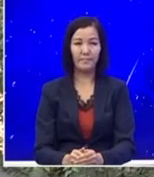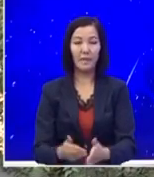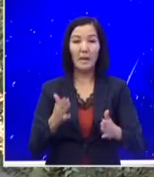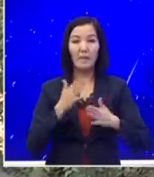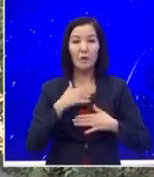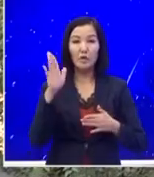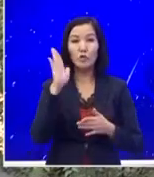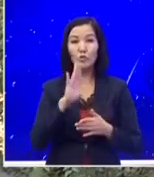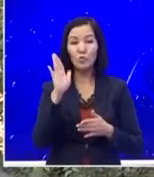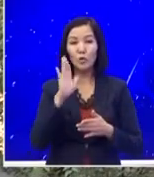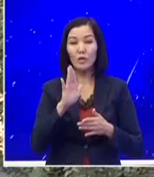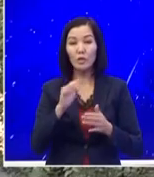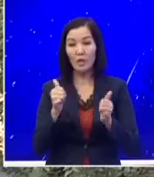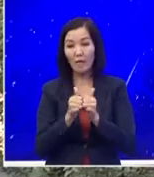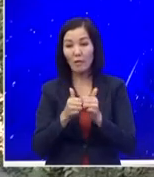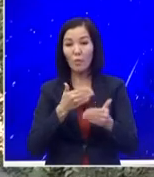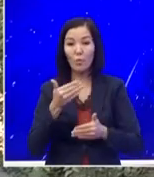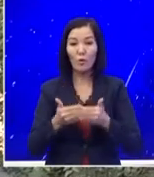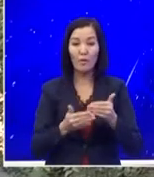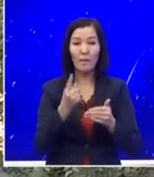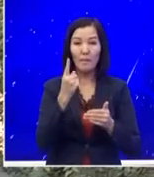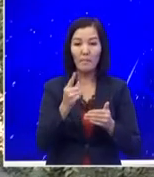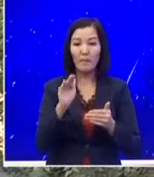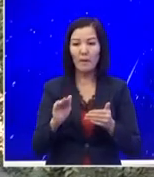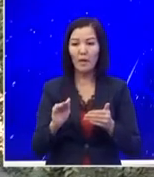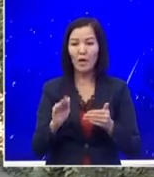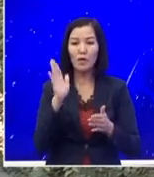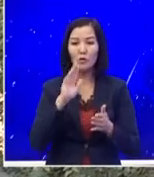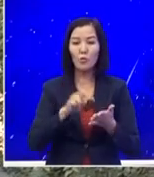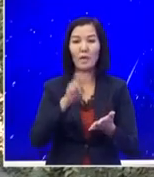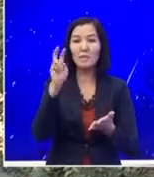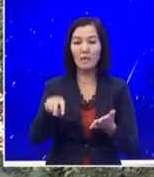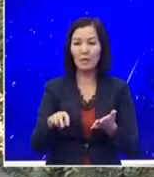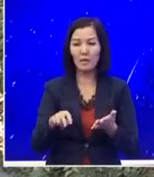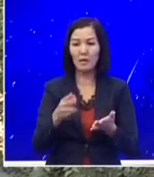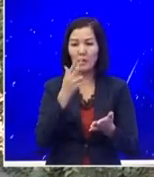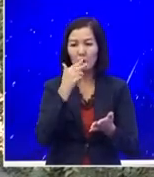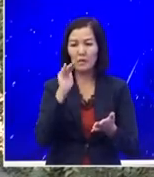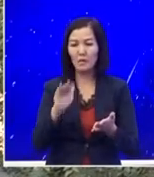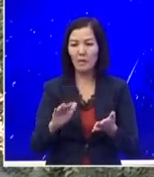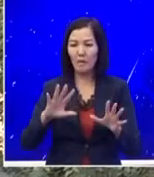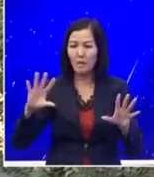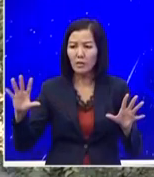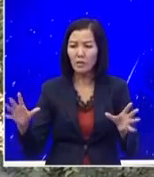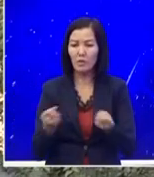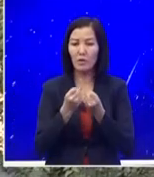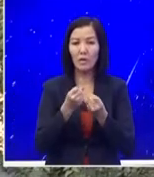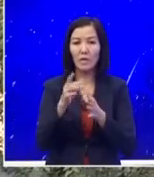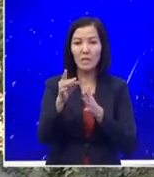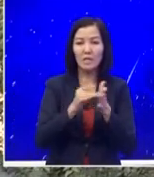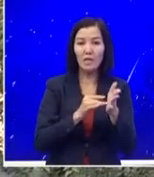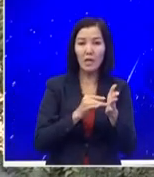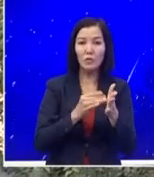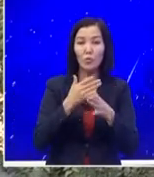су жағасынан өтіп бара жатқанмын. Бір бала жүгіріп, суға секіріп кетті. Кішкентай бүлдіршінді алып шыққанда жүгіріп, бірден қолда